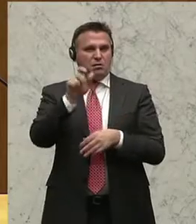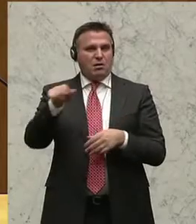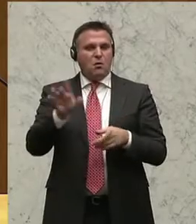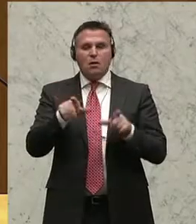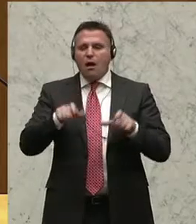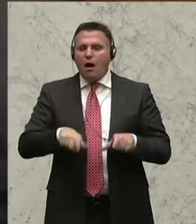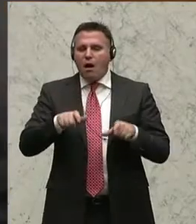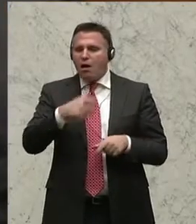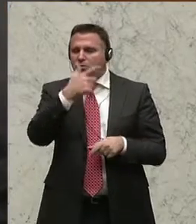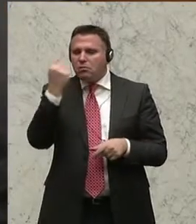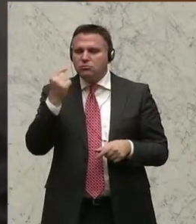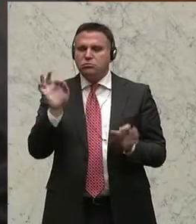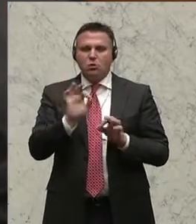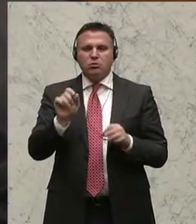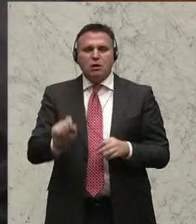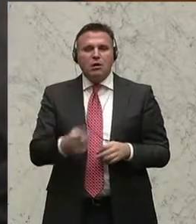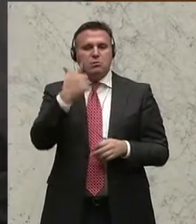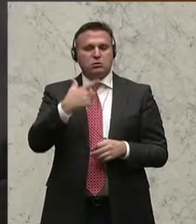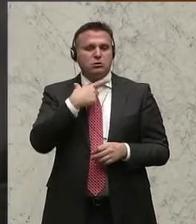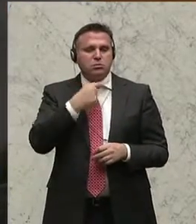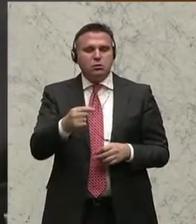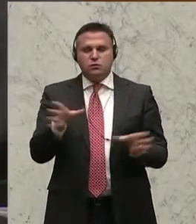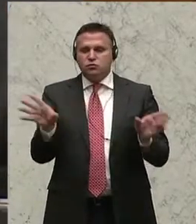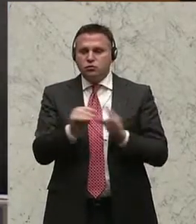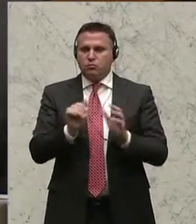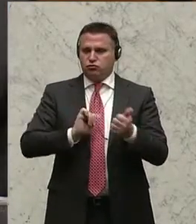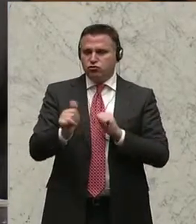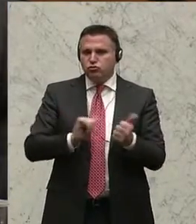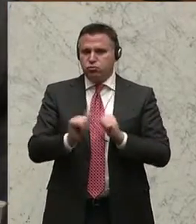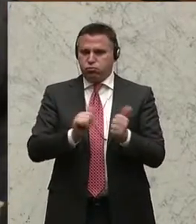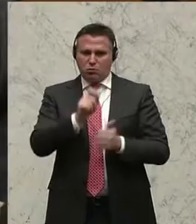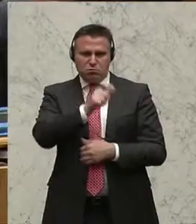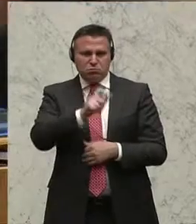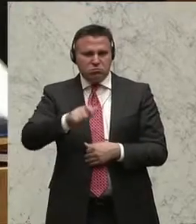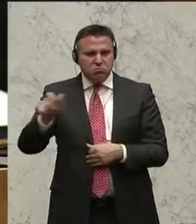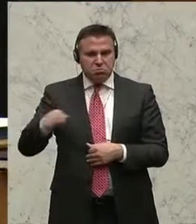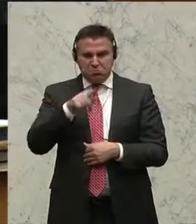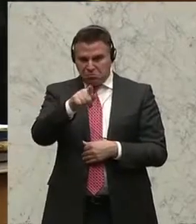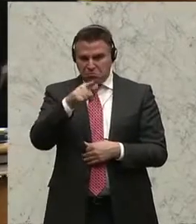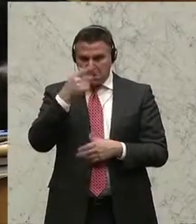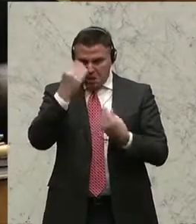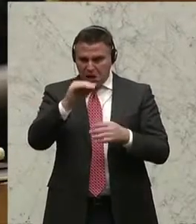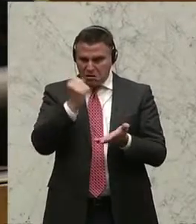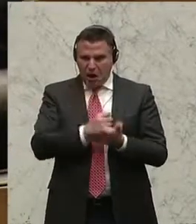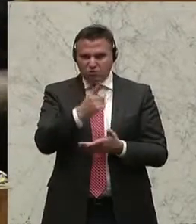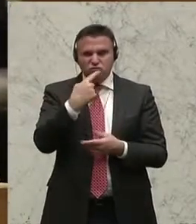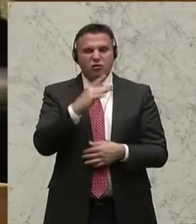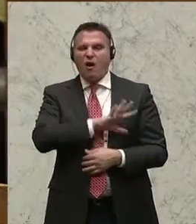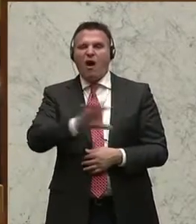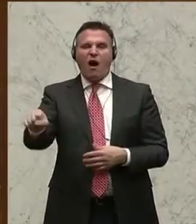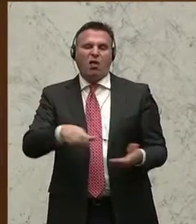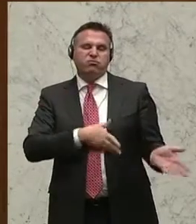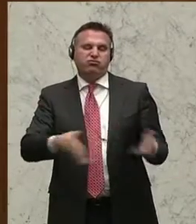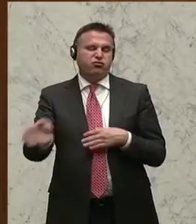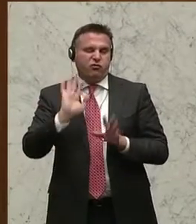älteren Menschen mit besonderen Bedürfnissen Sport und Bewegung betreiben. Und für sie ist dieses Engagement alles nichts,